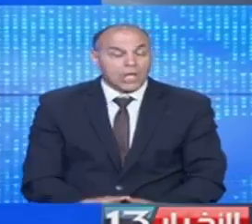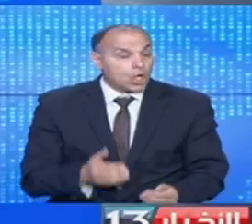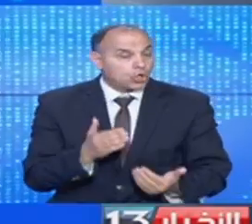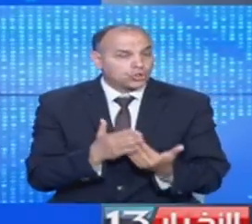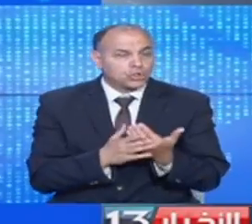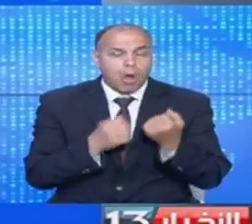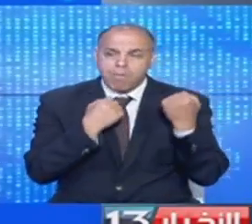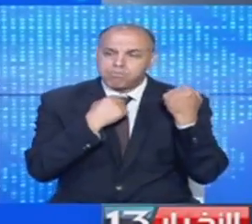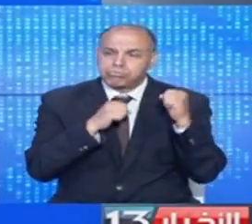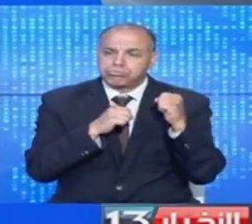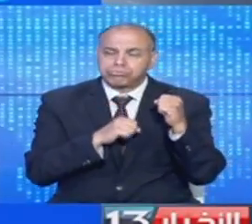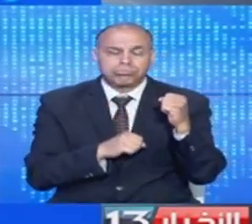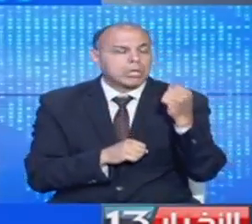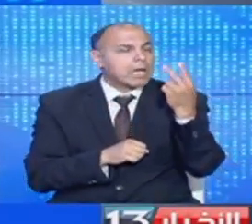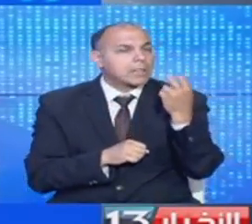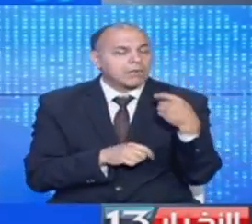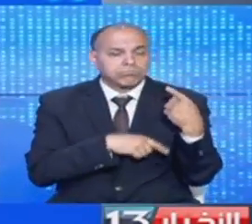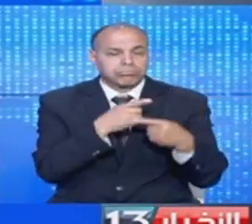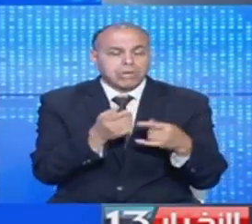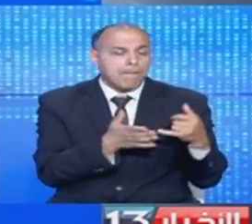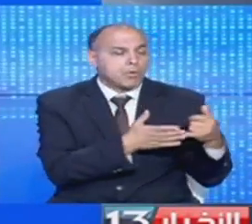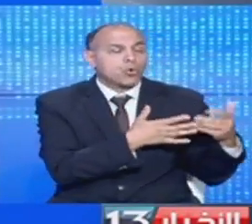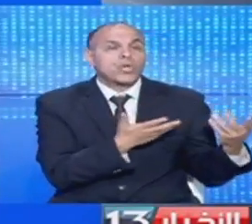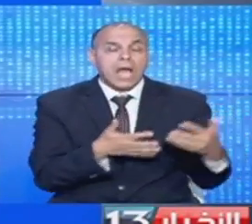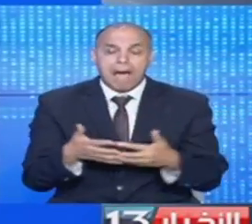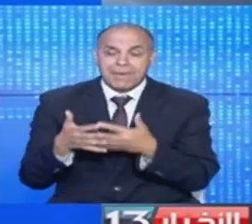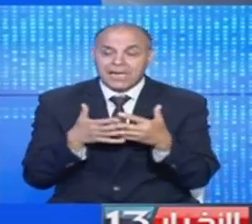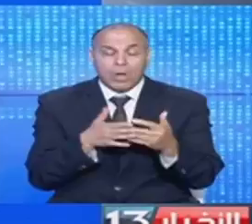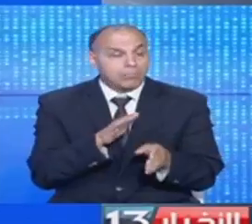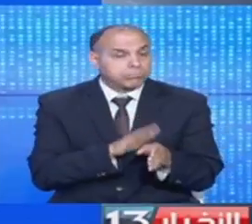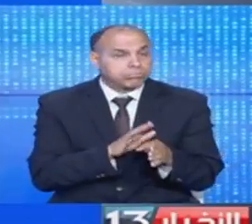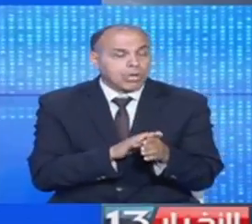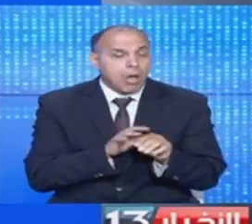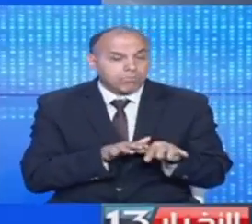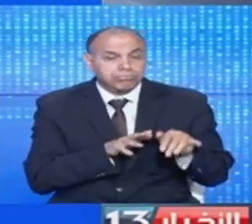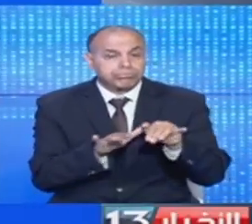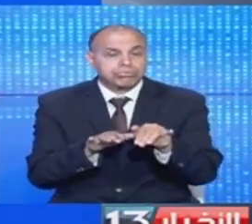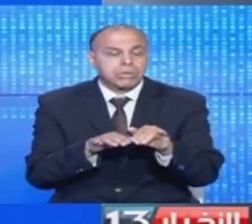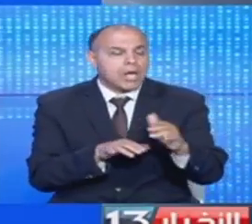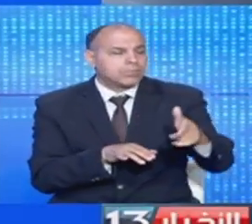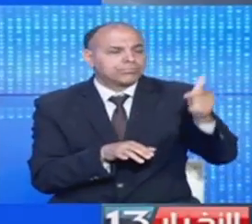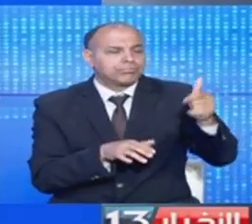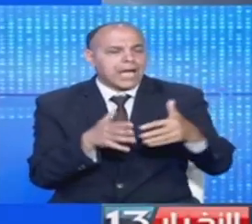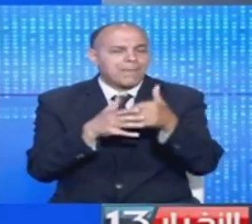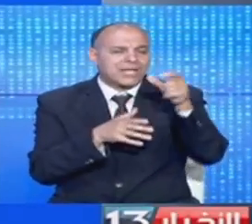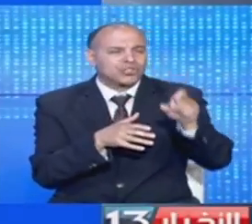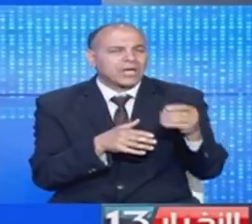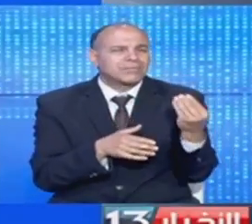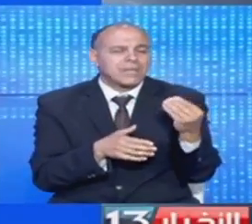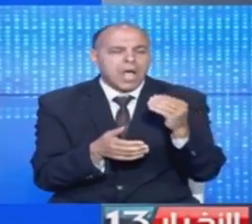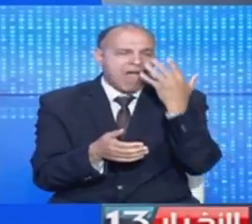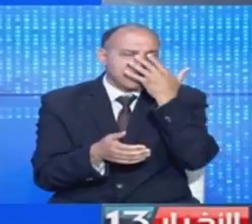تجددت المظاهرات لليوم الثاني على التوالي في عدة مدن أمريكية والتي انطلقت شرارتها بسبب مقتل أمريكي من أصول